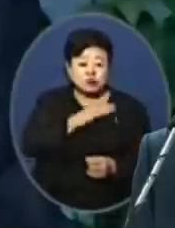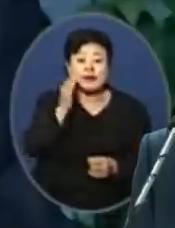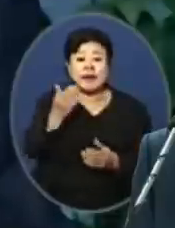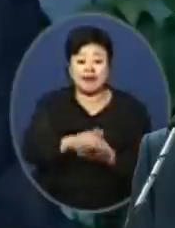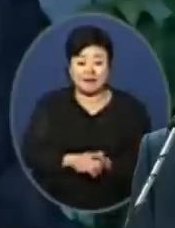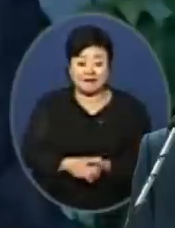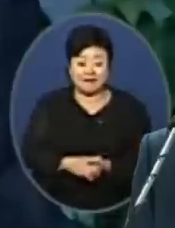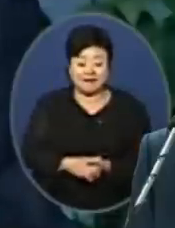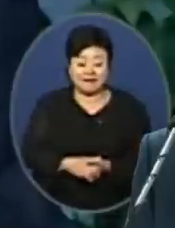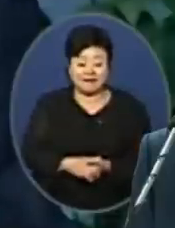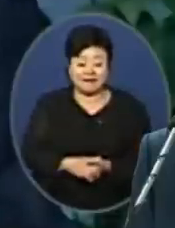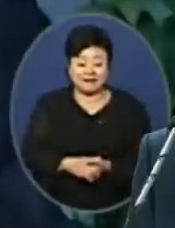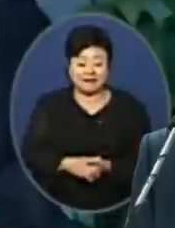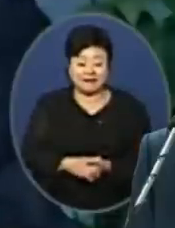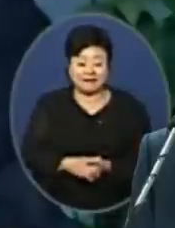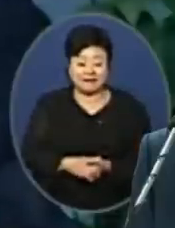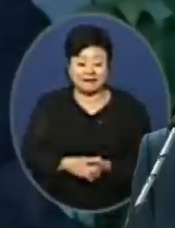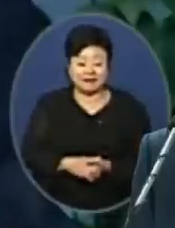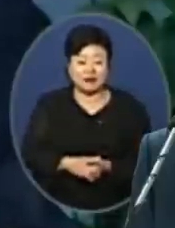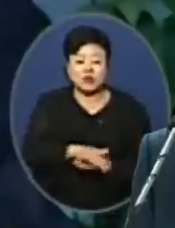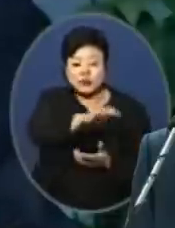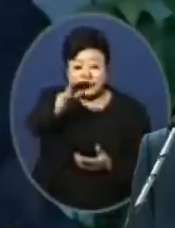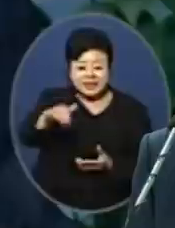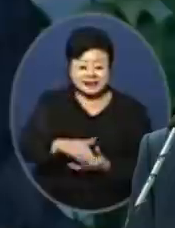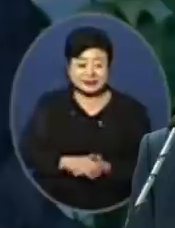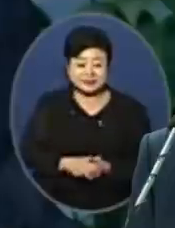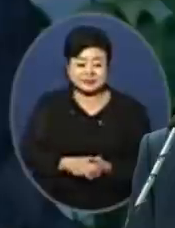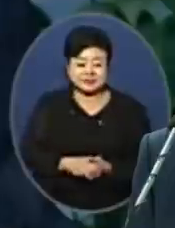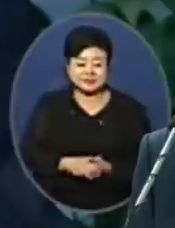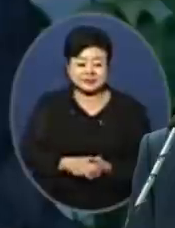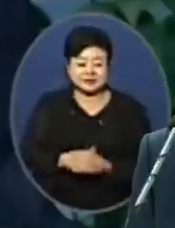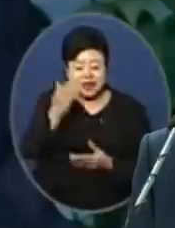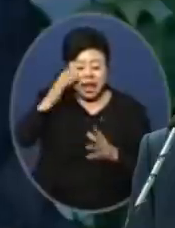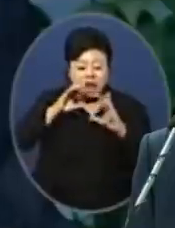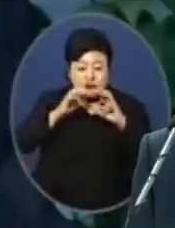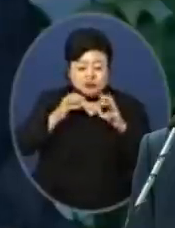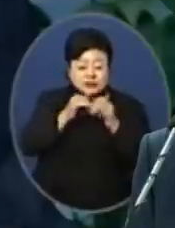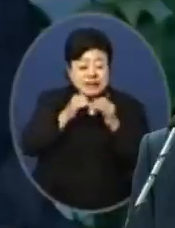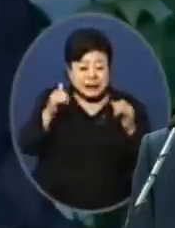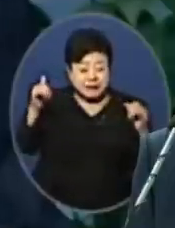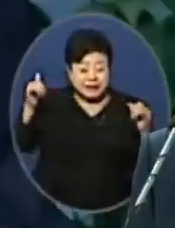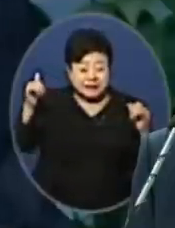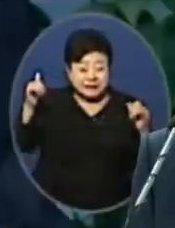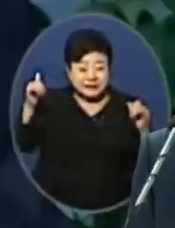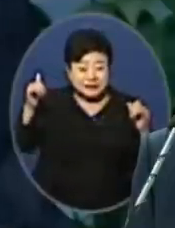있는 것입니다. 우리 한국 사람들은